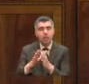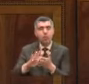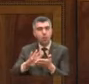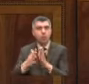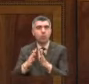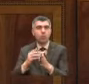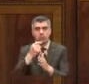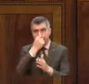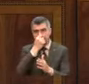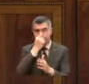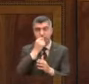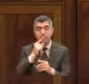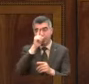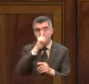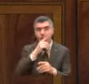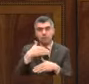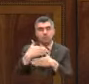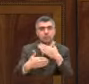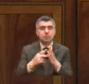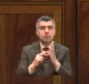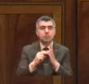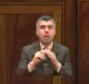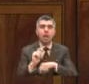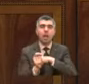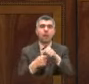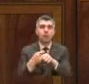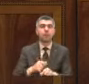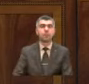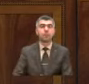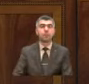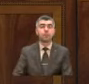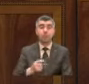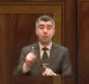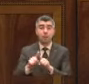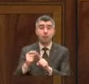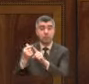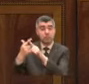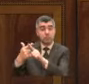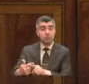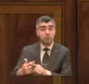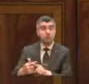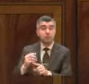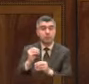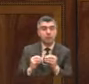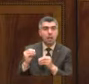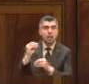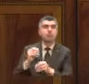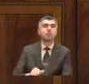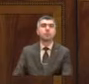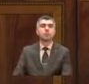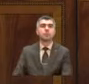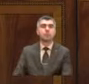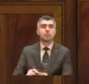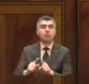ريتما نذهبوا إن شاء الله يعني إلى العالم القروي. هذا كيحتاج إلى استثمارات مهمة ومهمة كبيرة جدا، ولذلك أنا كنعتقد نموذج